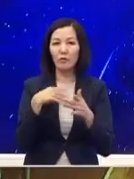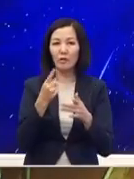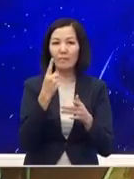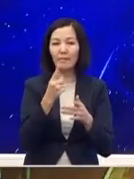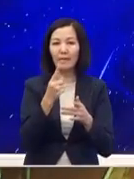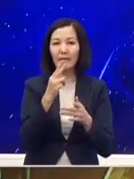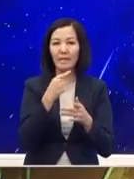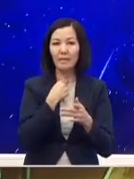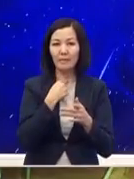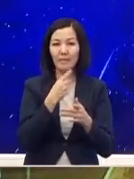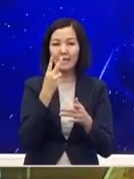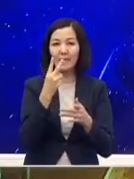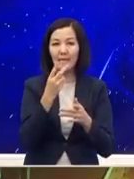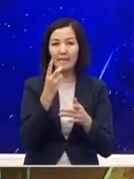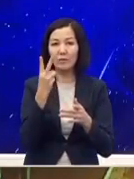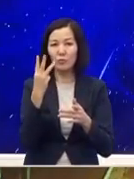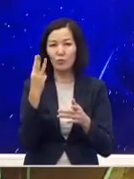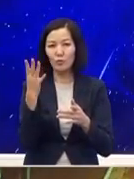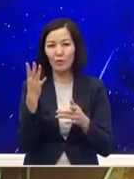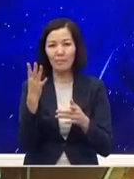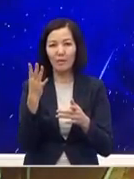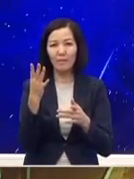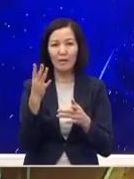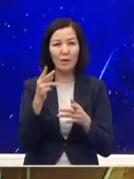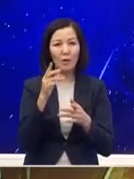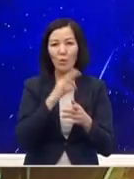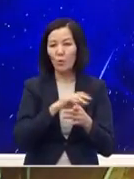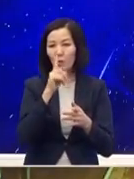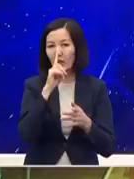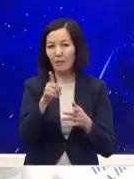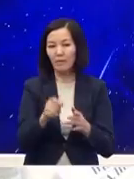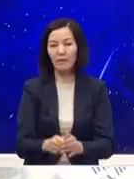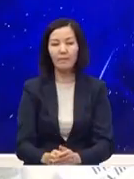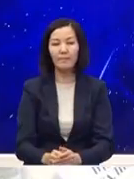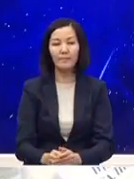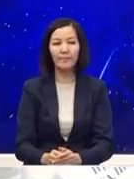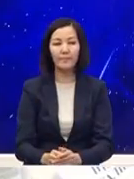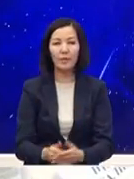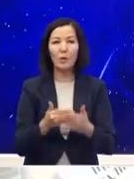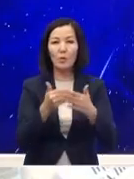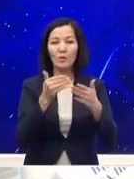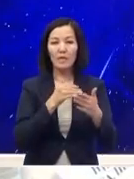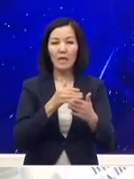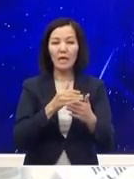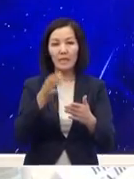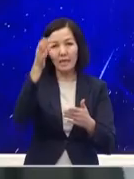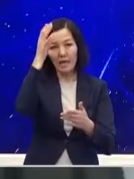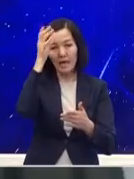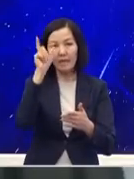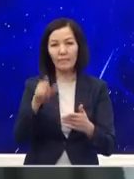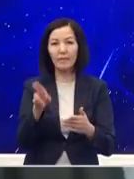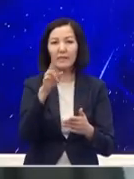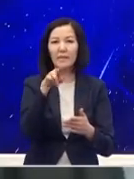екі немесе одан да көп таңбамен белгілеу принципі қолданылмайды. Осыған дейін ғалымдар әліпбиді